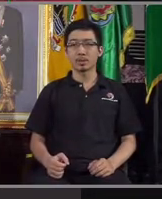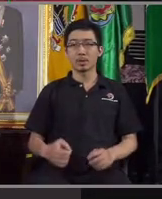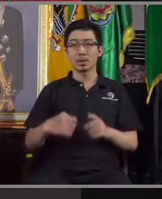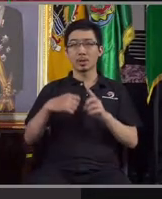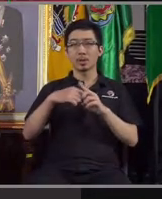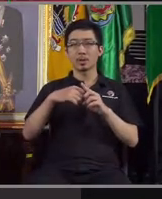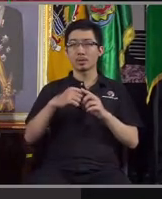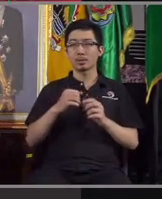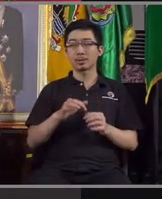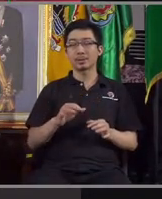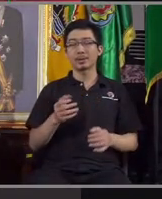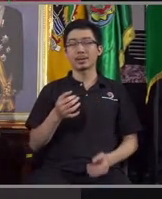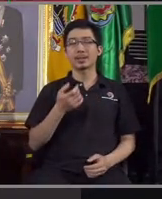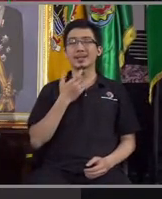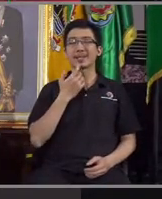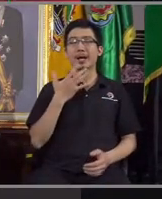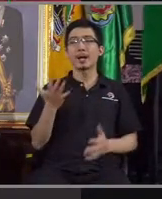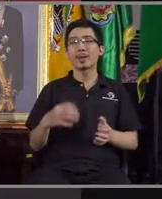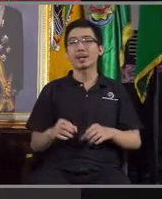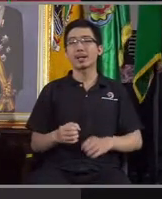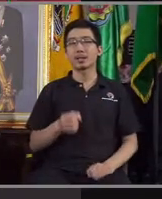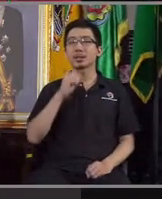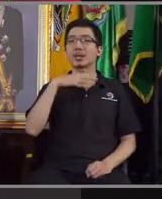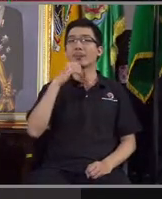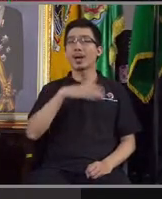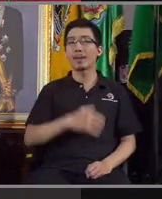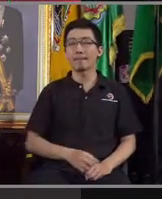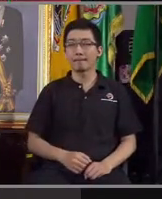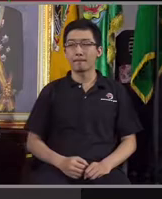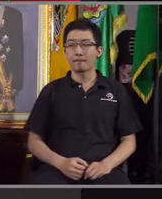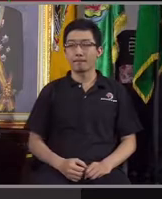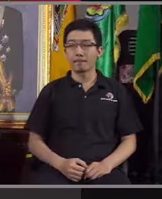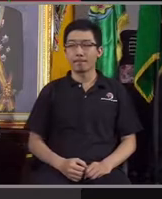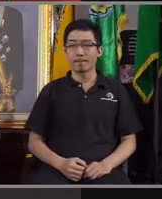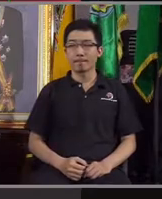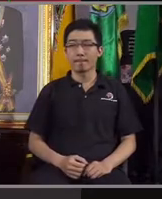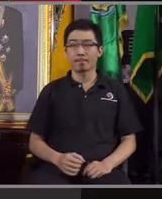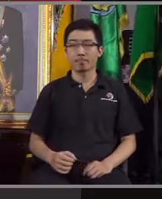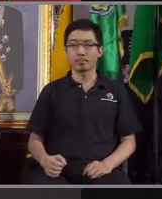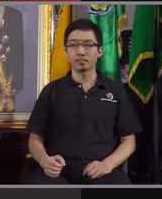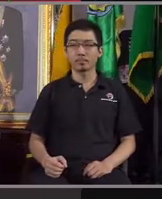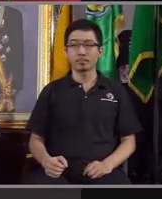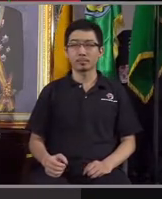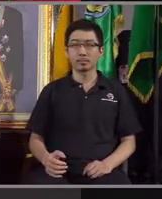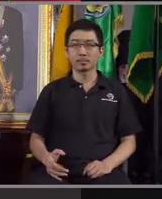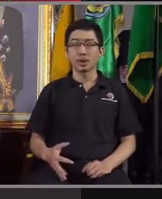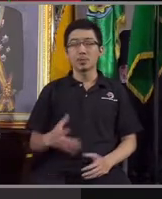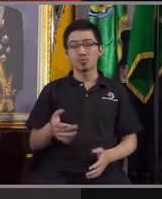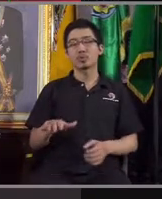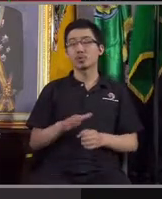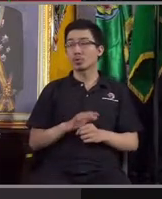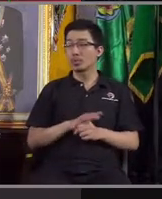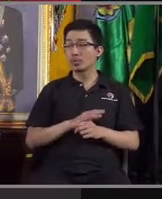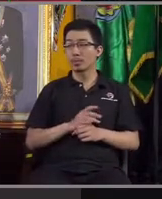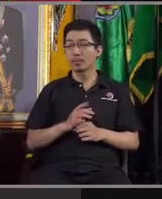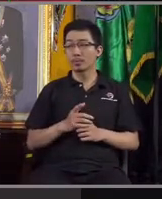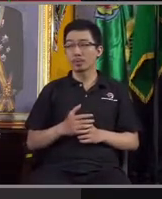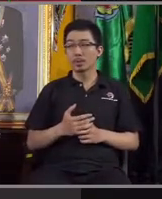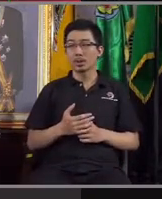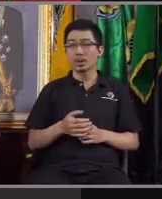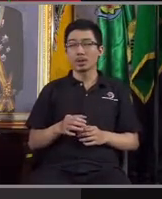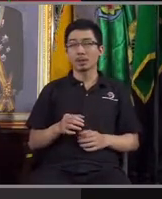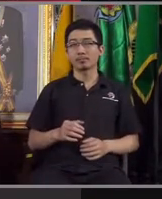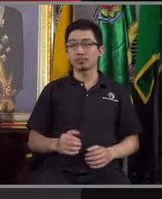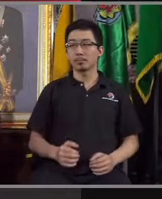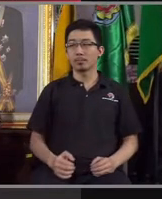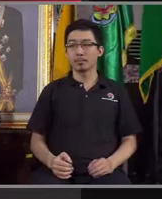indeks tentang sampah dan juga untuk sampah di air dan segi udara. Kita masih tergolong cukup karena ada hampir 70%.